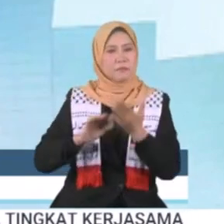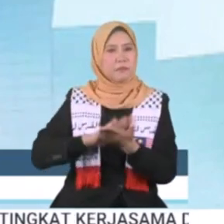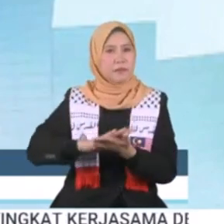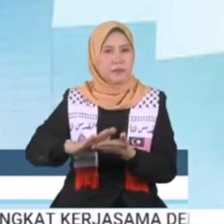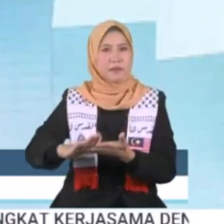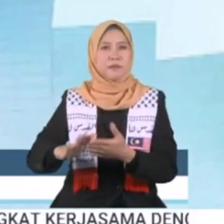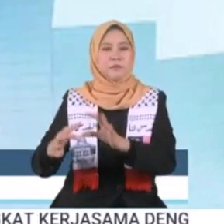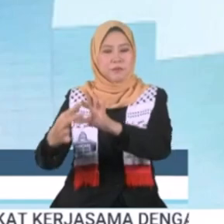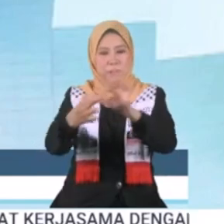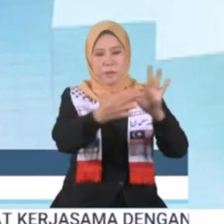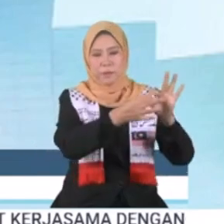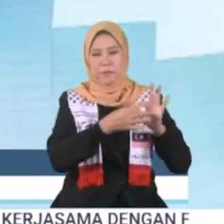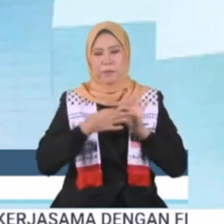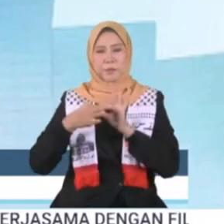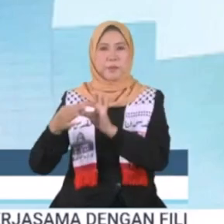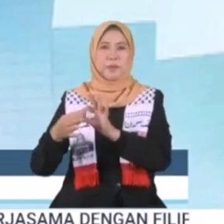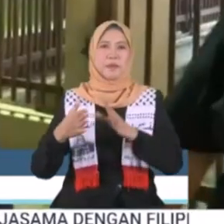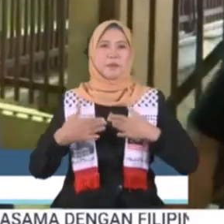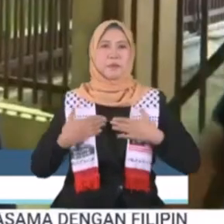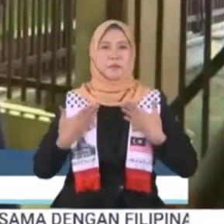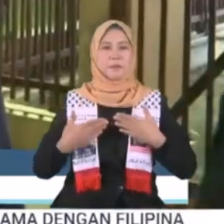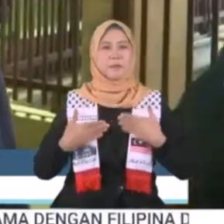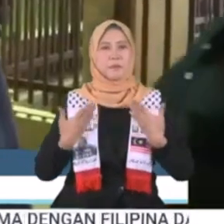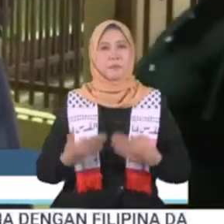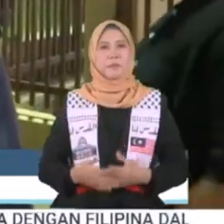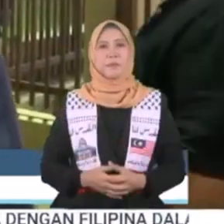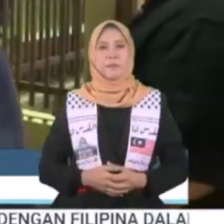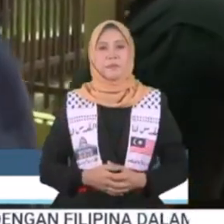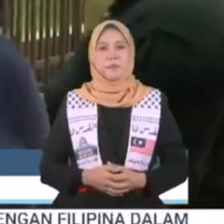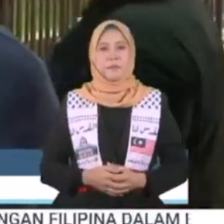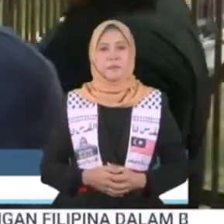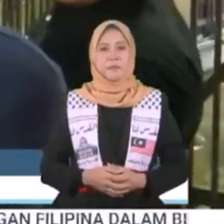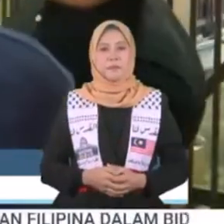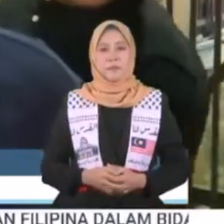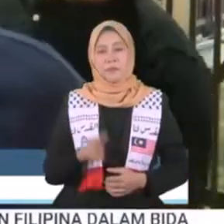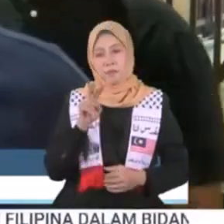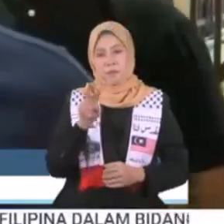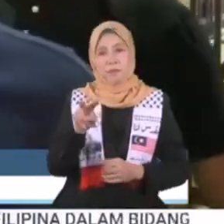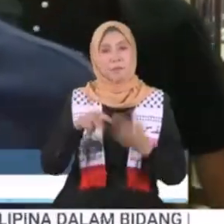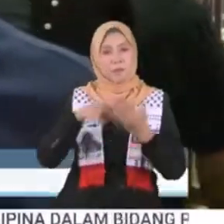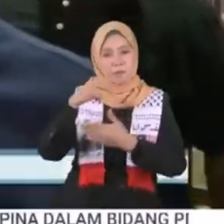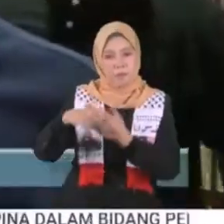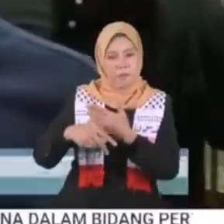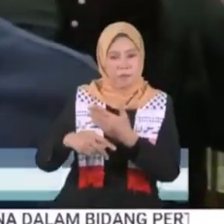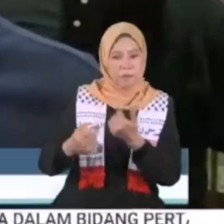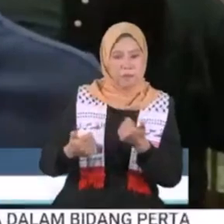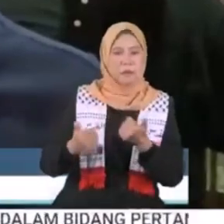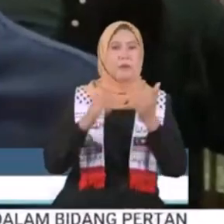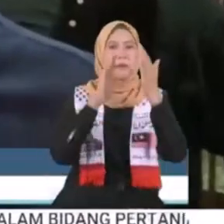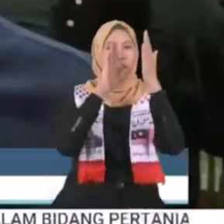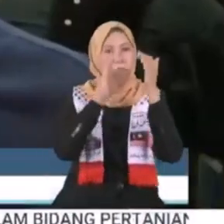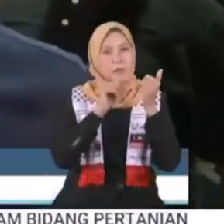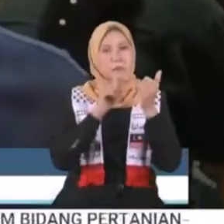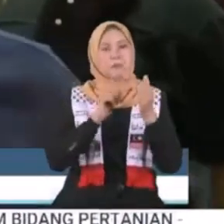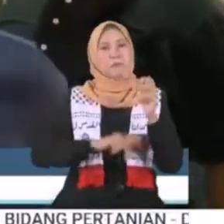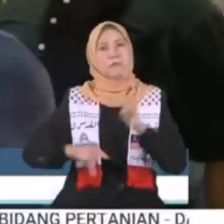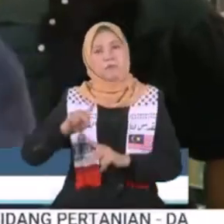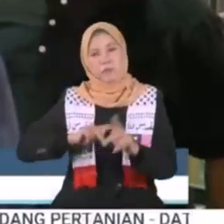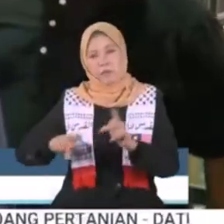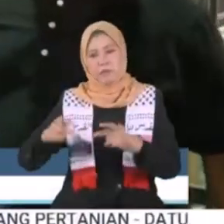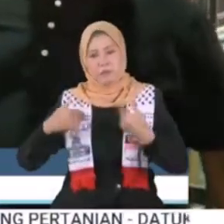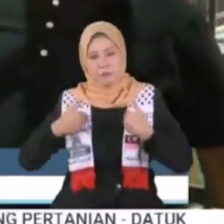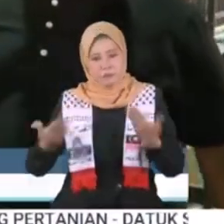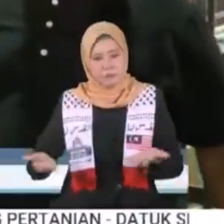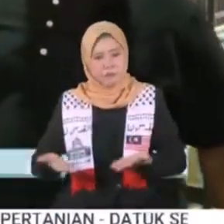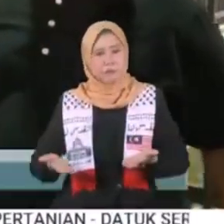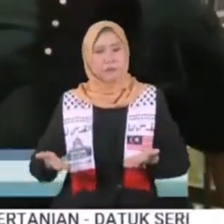muafakat dan sejahtera kita melihat ini sebahagian daripada Harapan daripada penduduk-penduduk yang